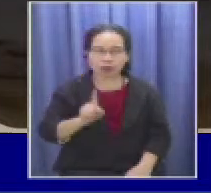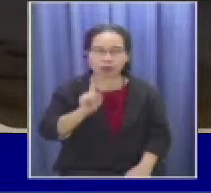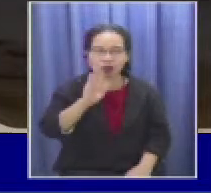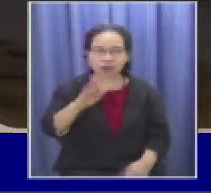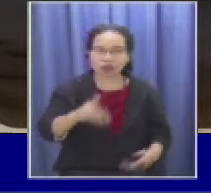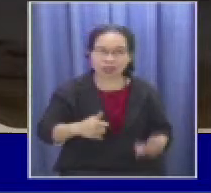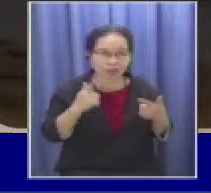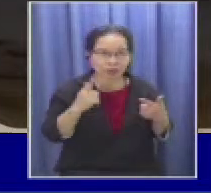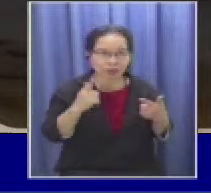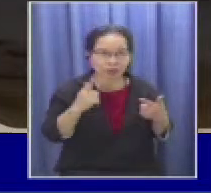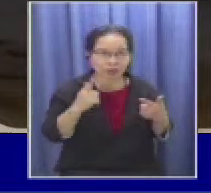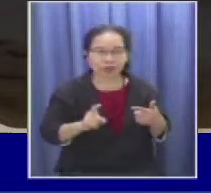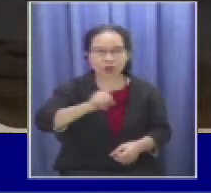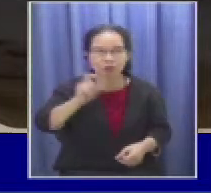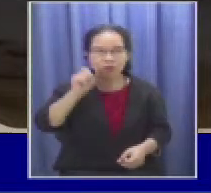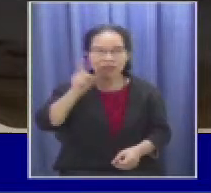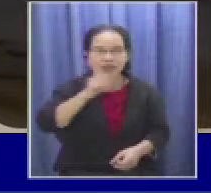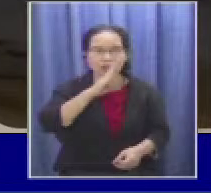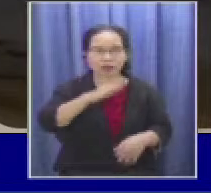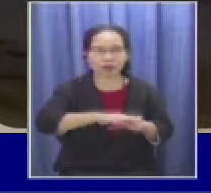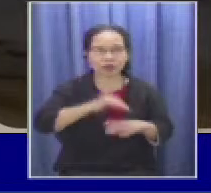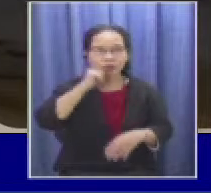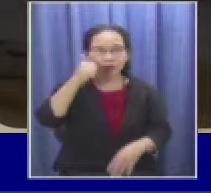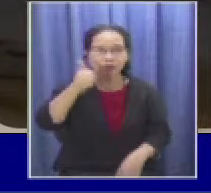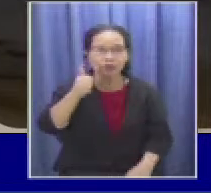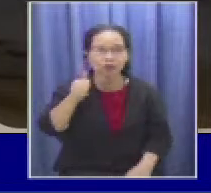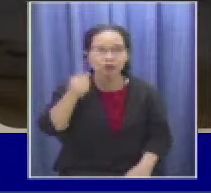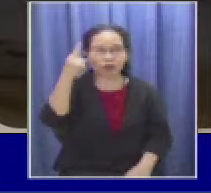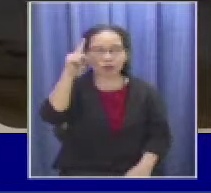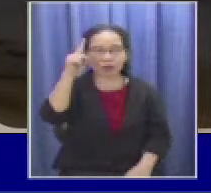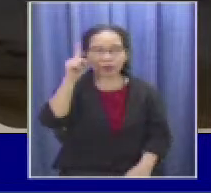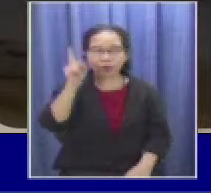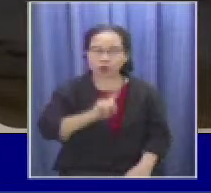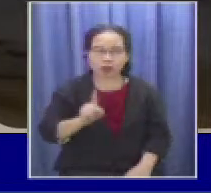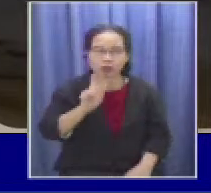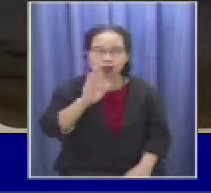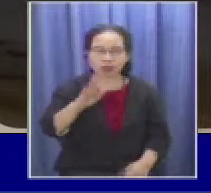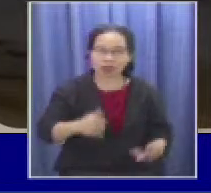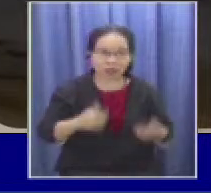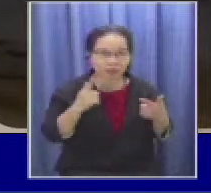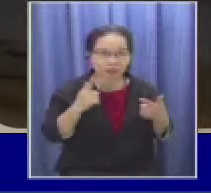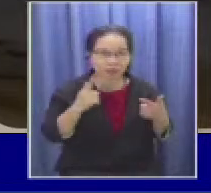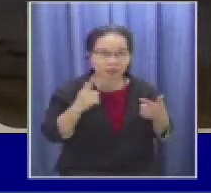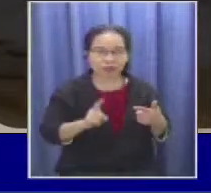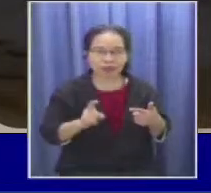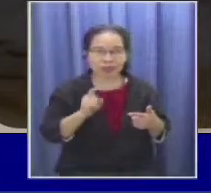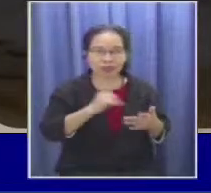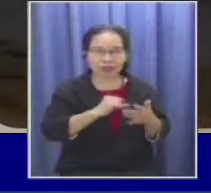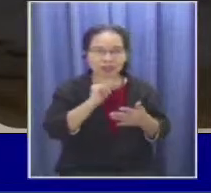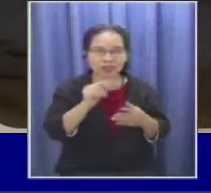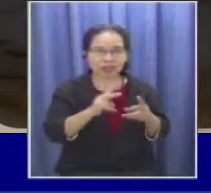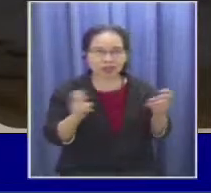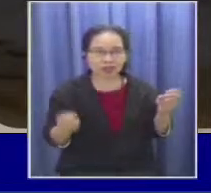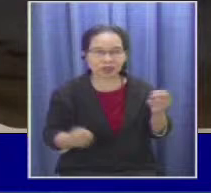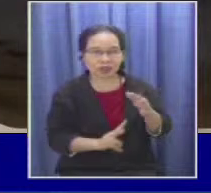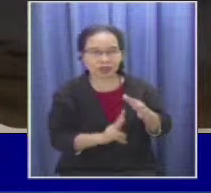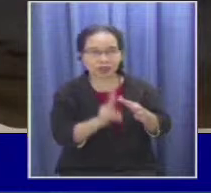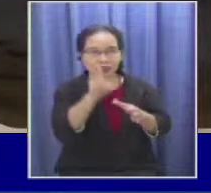na nso munim deɛ ɛbɛba wɔkyena na monkwa na die every say